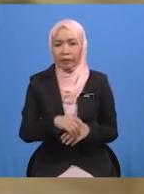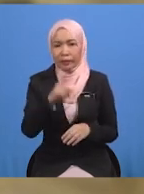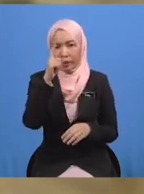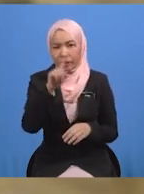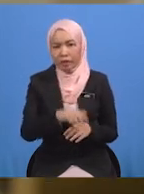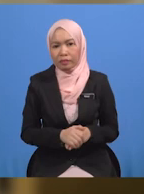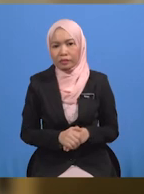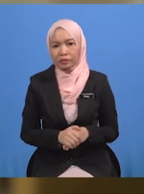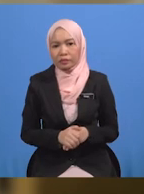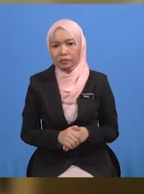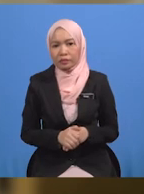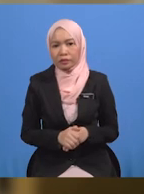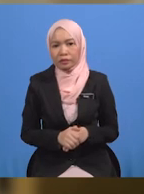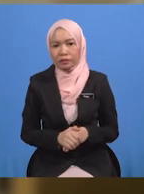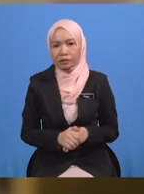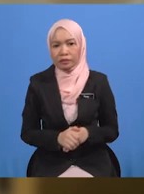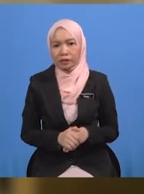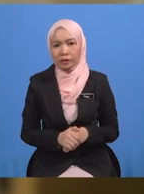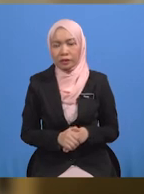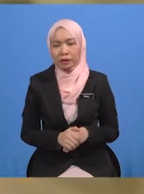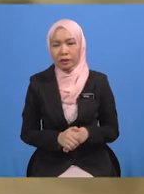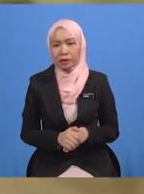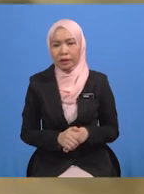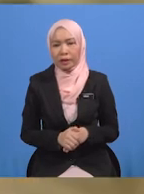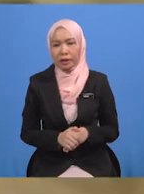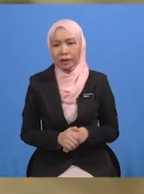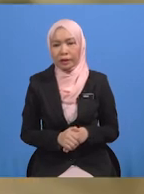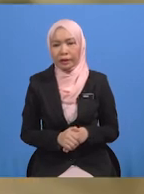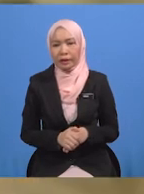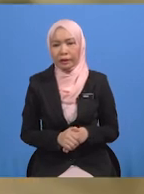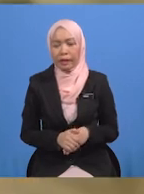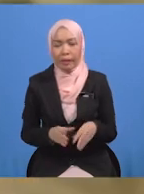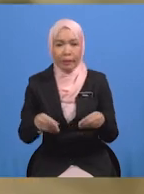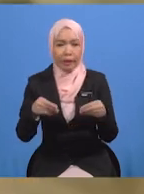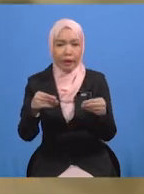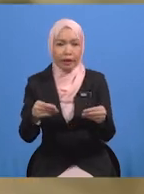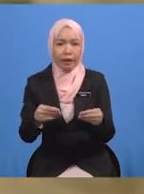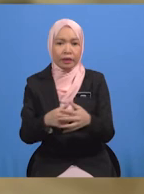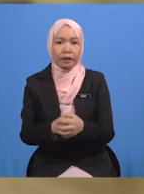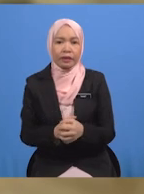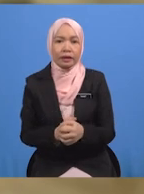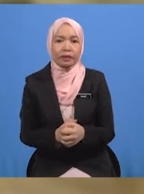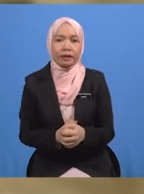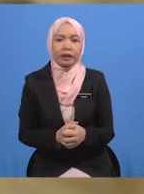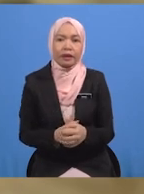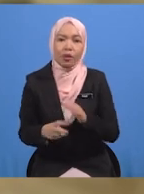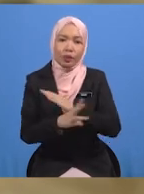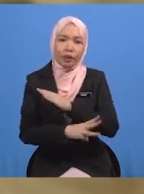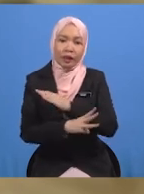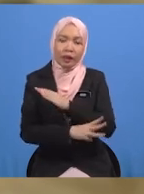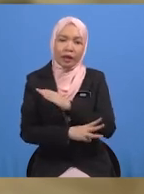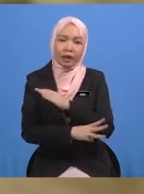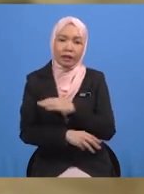acuan barat. Kelemahan pimpinan ini juga memberi peluang kepada wilayah-wilayah kekuasaan